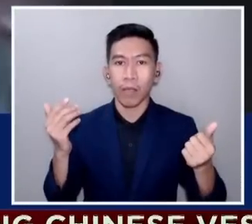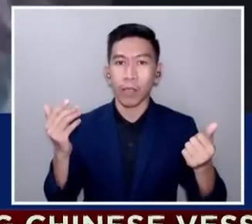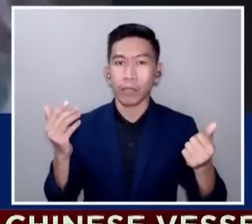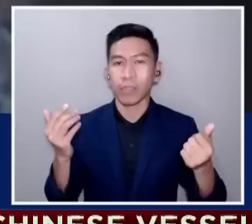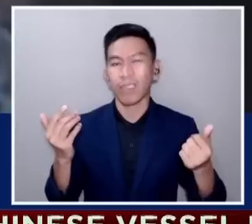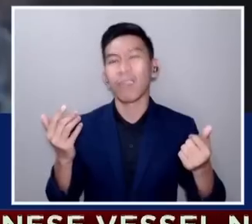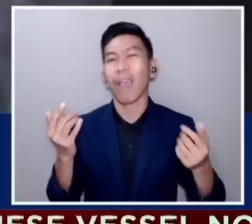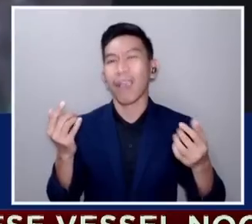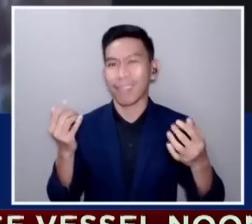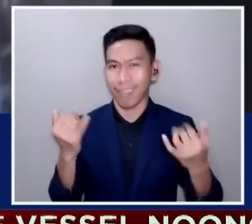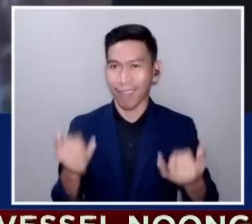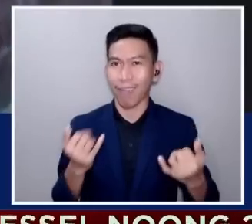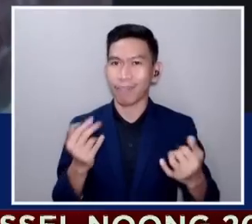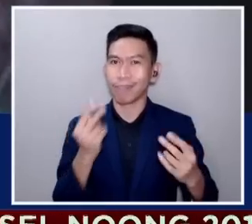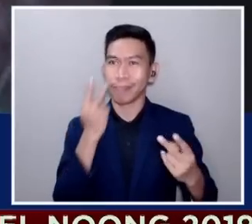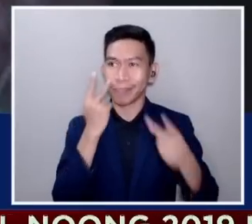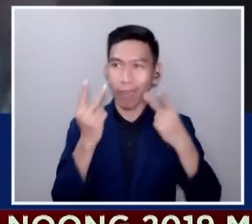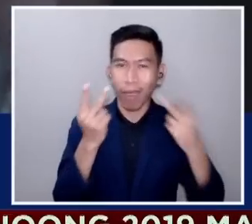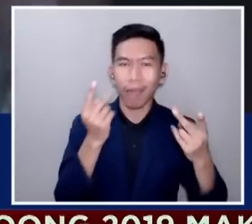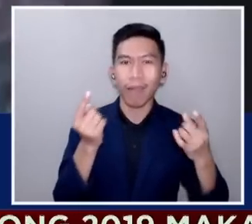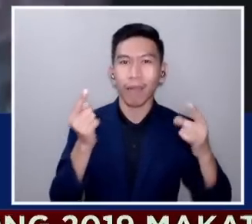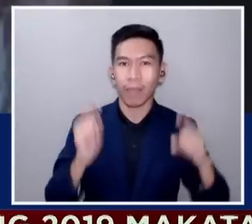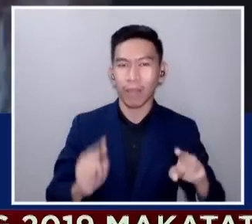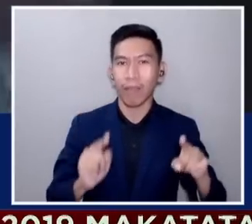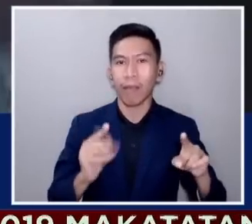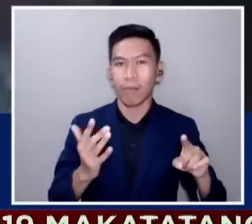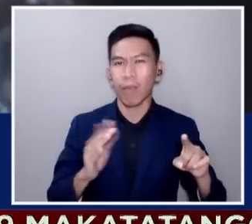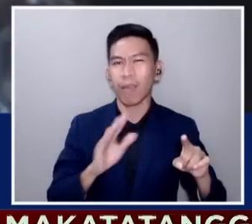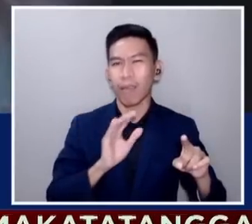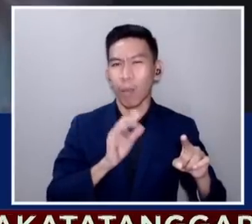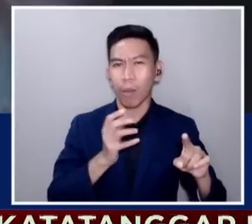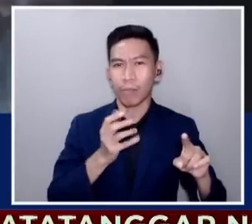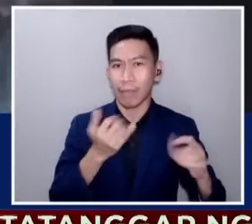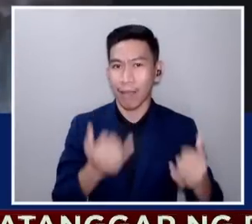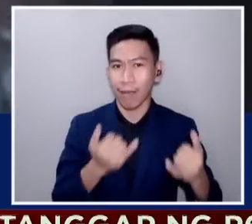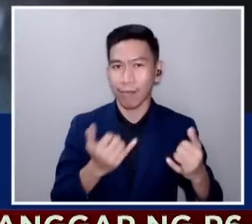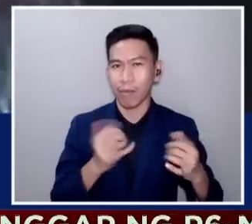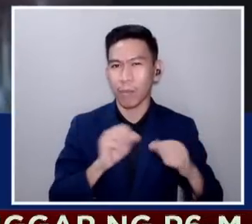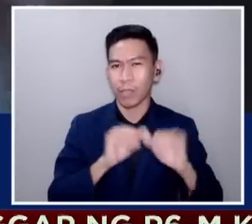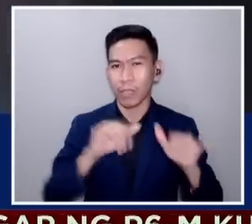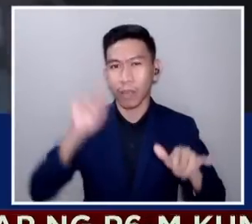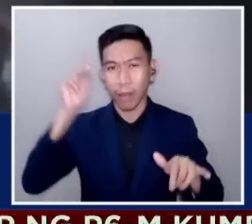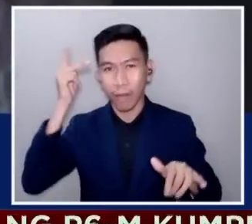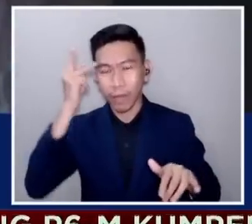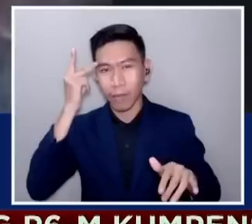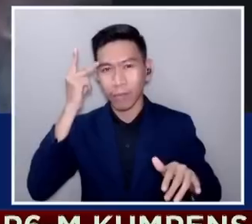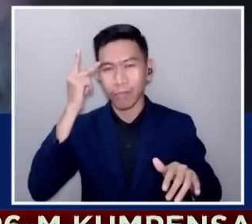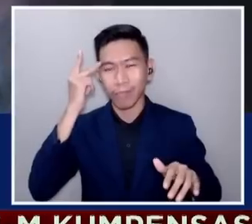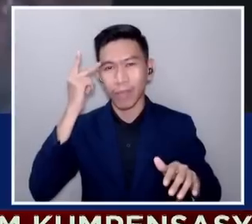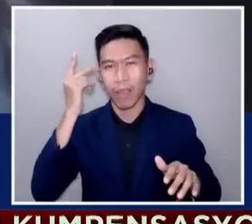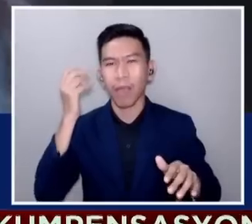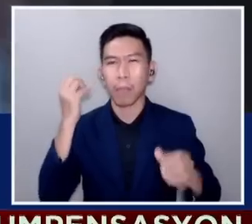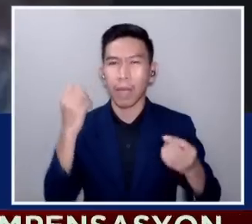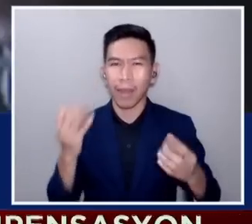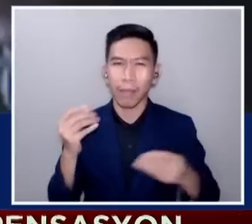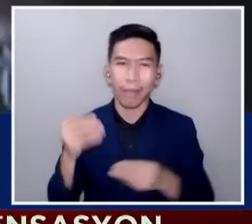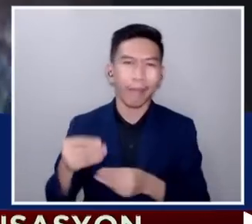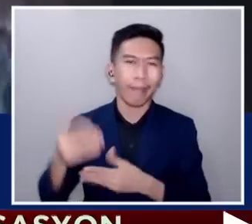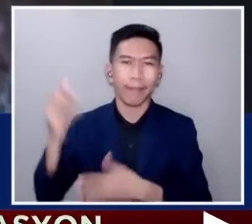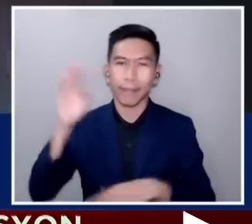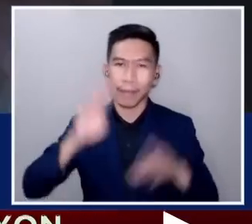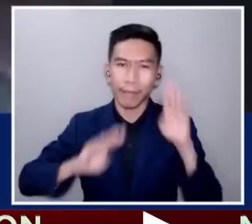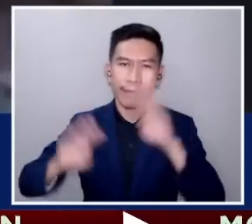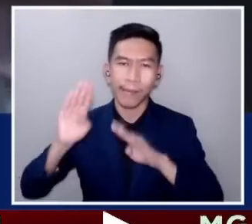nangyayari dito sa lumang kaayusan at sistema. Marami po problema patungkol sa